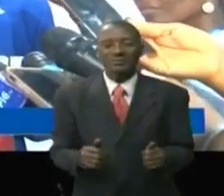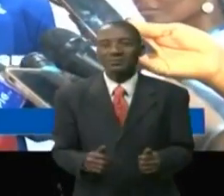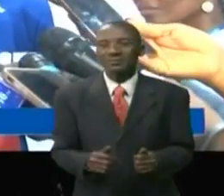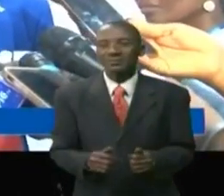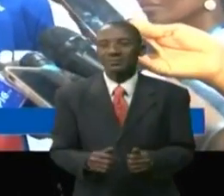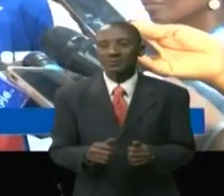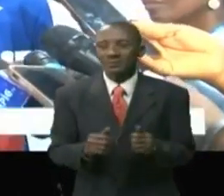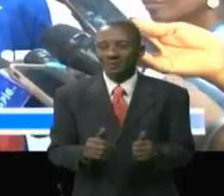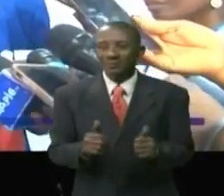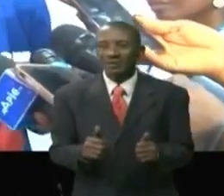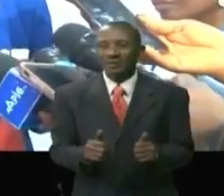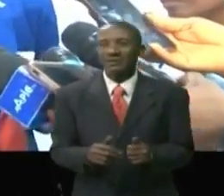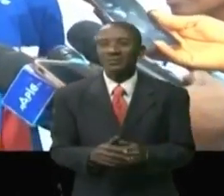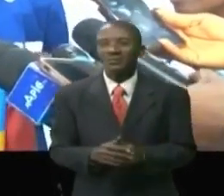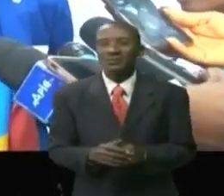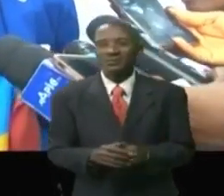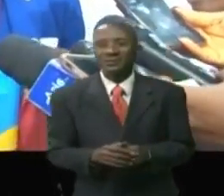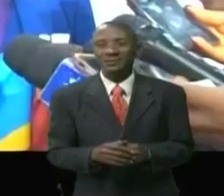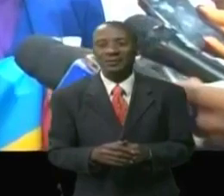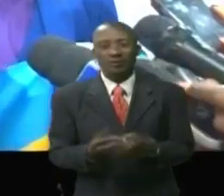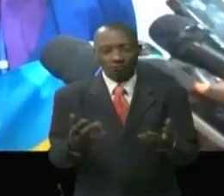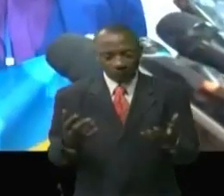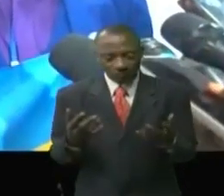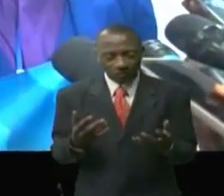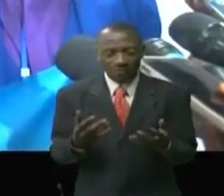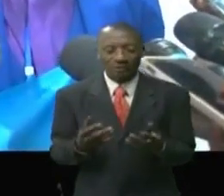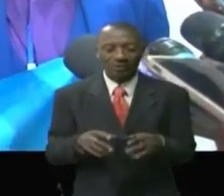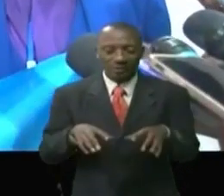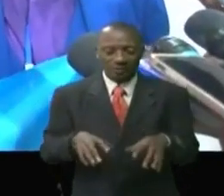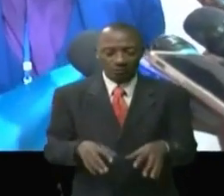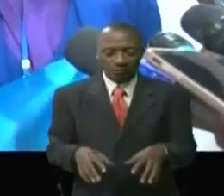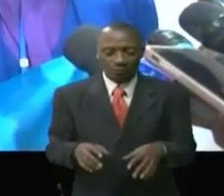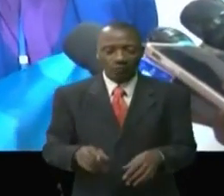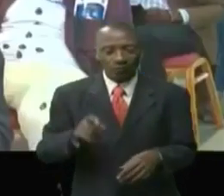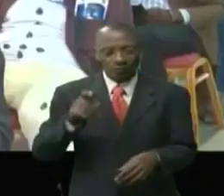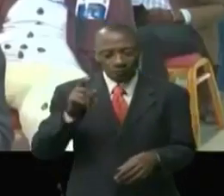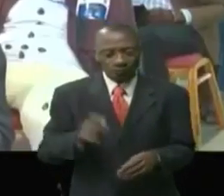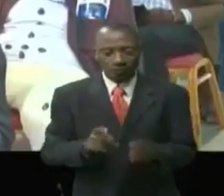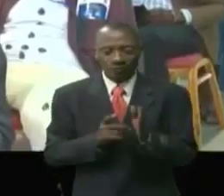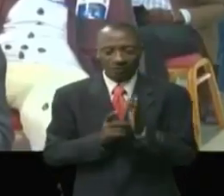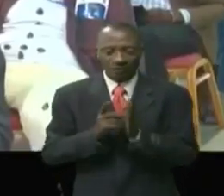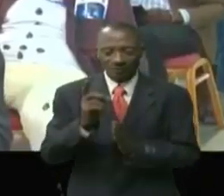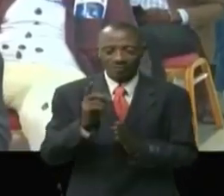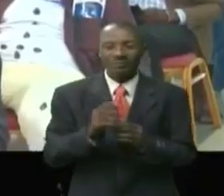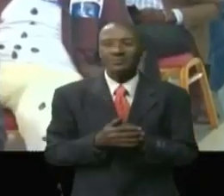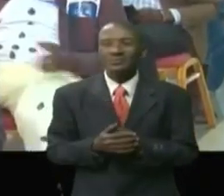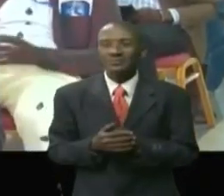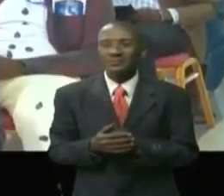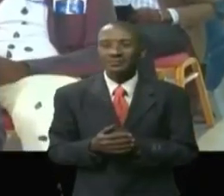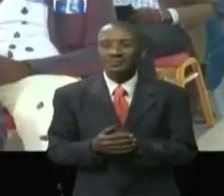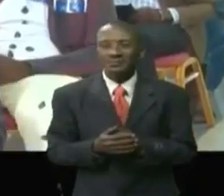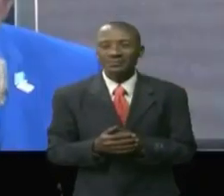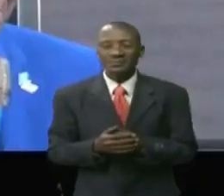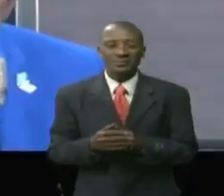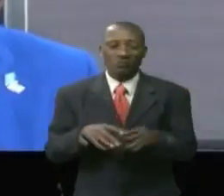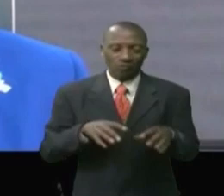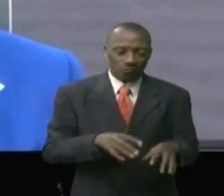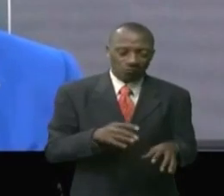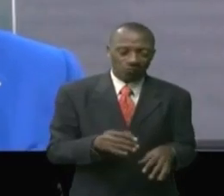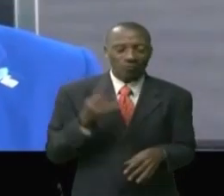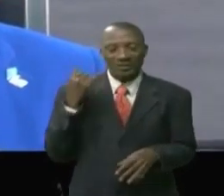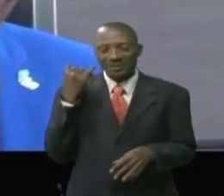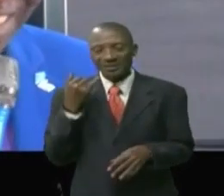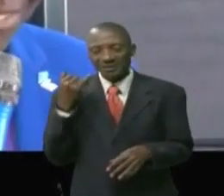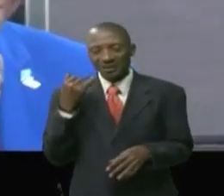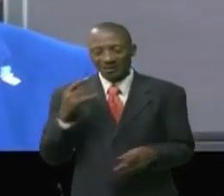au stade de martyre qui s'appelle RD Congo béni Israël RD Congo béni Israël est une branche de la structure